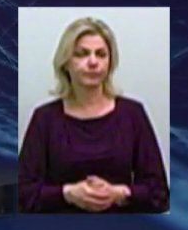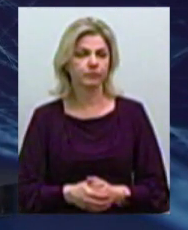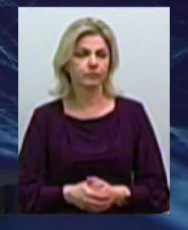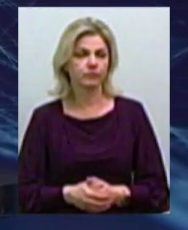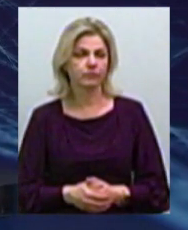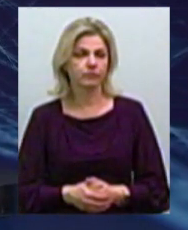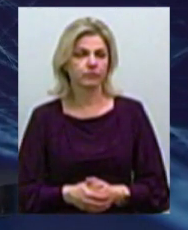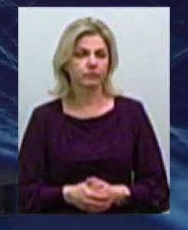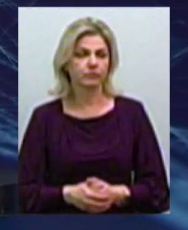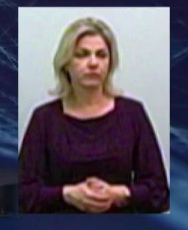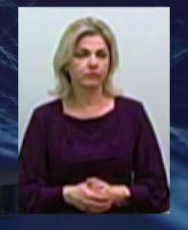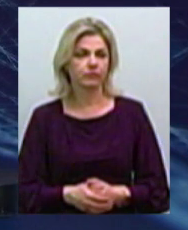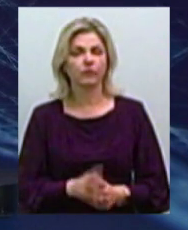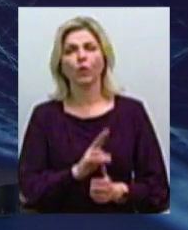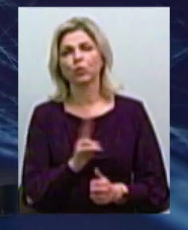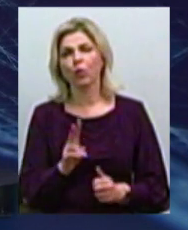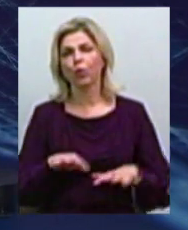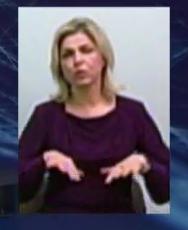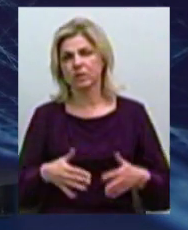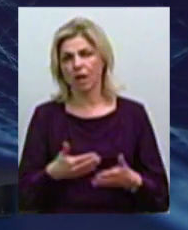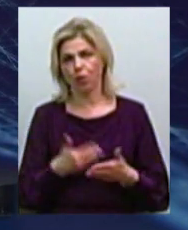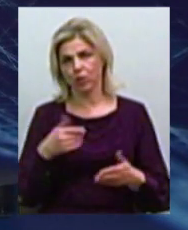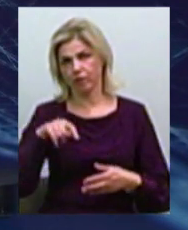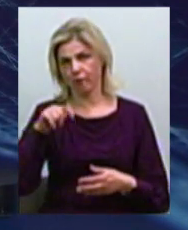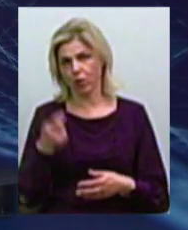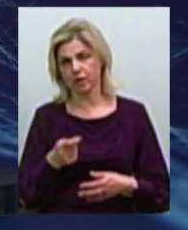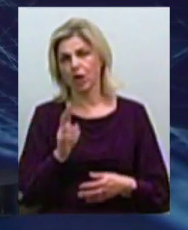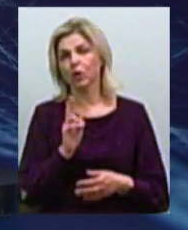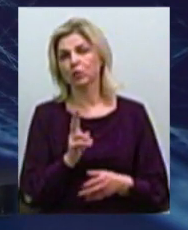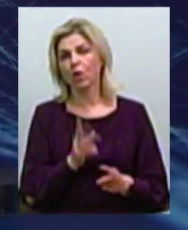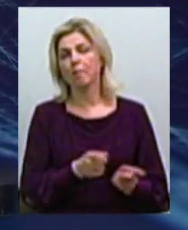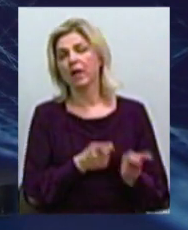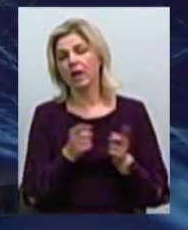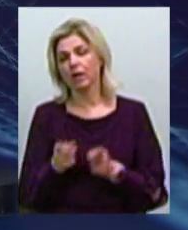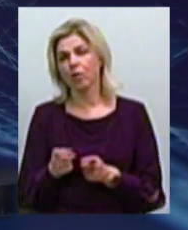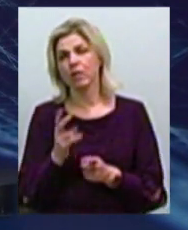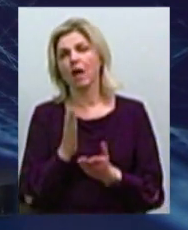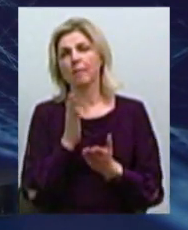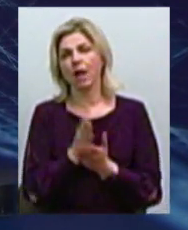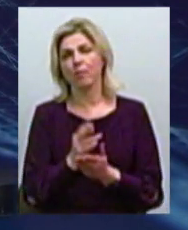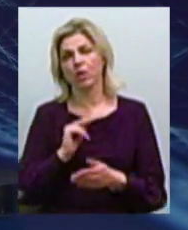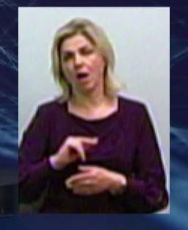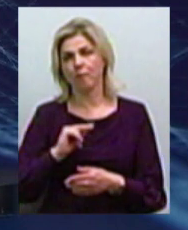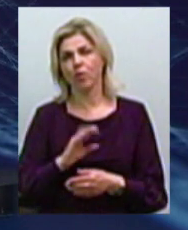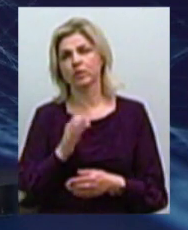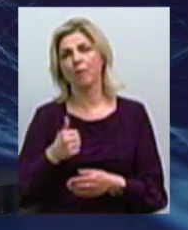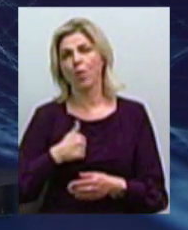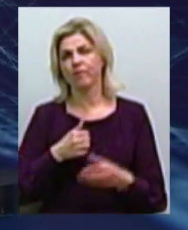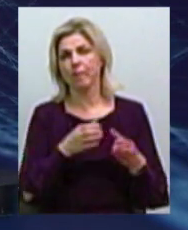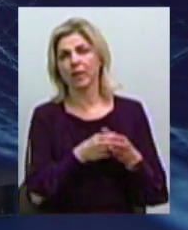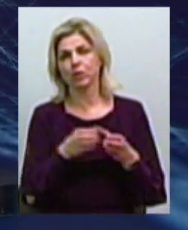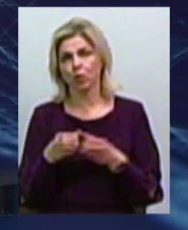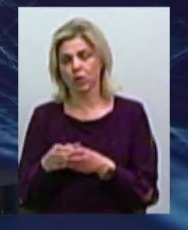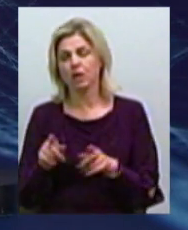ну, хтось втомився від війни, хтось просто переключився на пряму роботу з бойовими підрозділами, були й